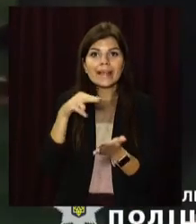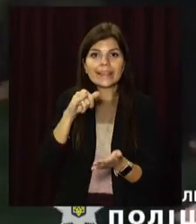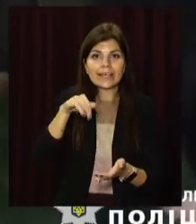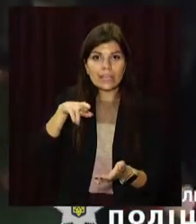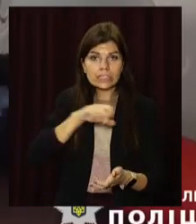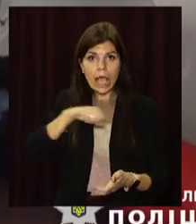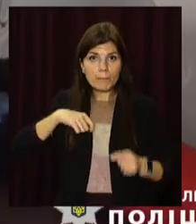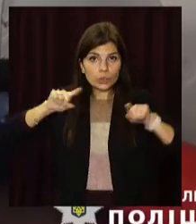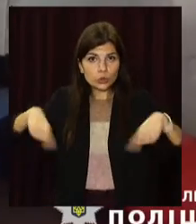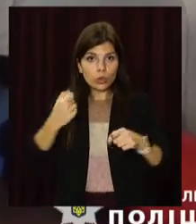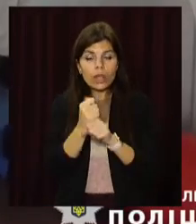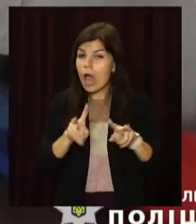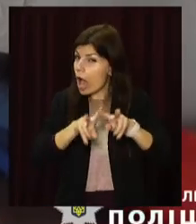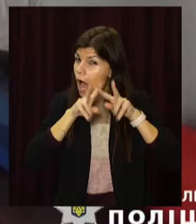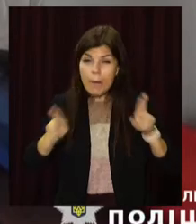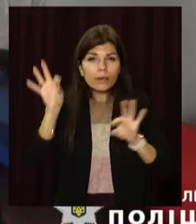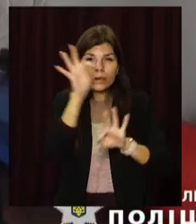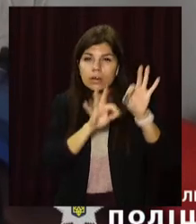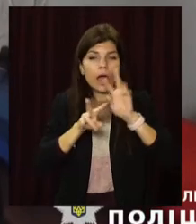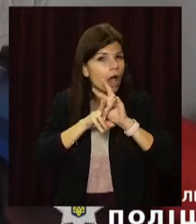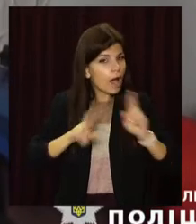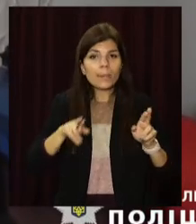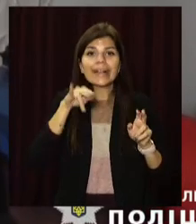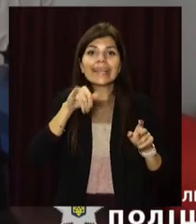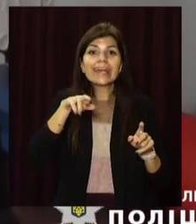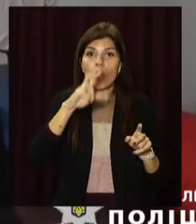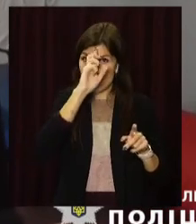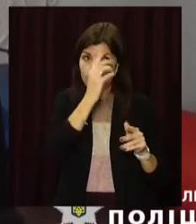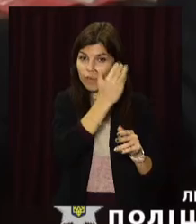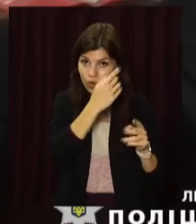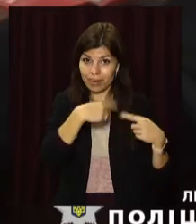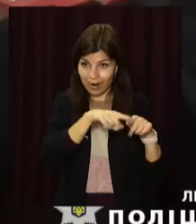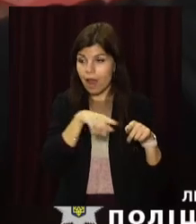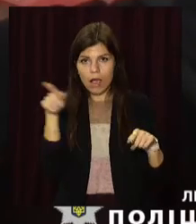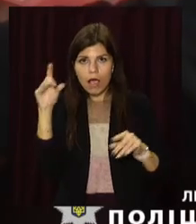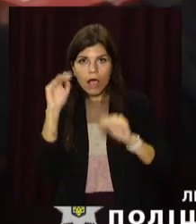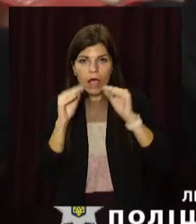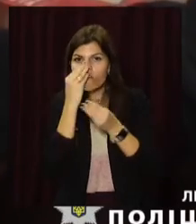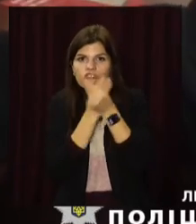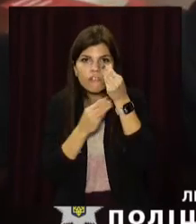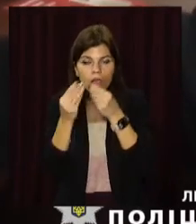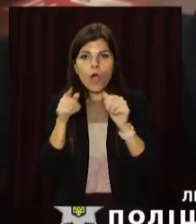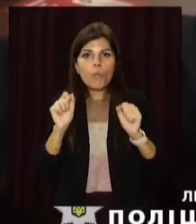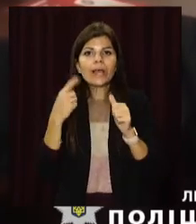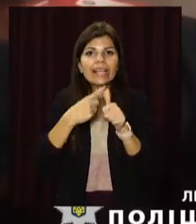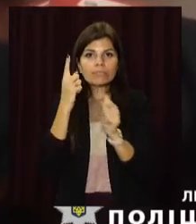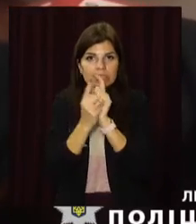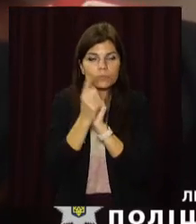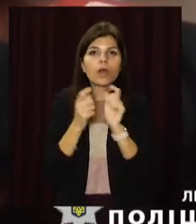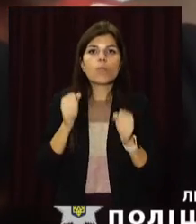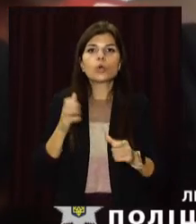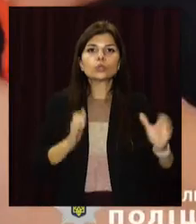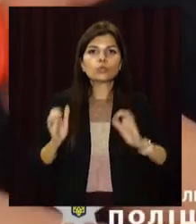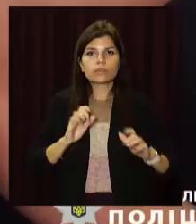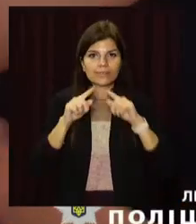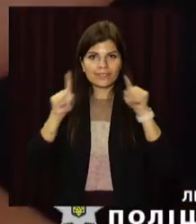розробив програму, ідентичну за дизайном до урядового застосунка. У фейковому сервісі можна було змінити ім'я, підробити